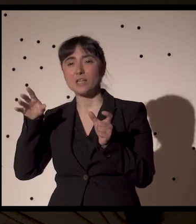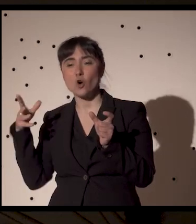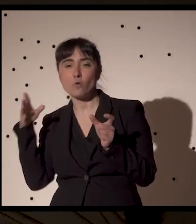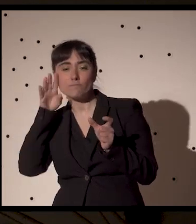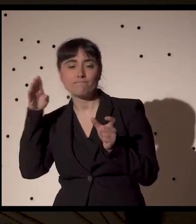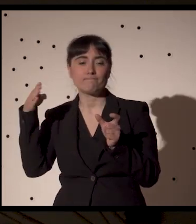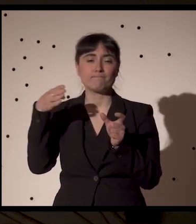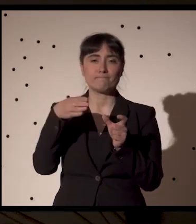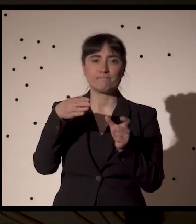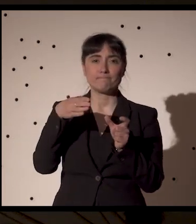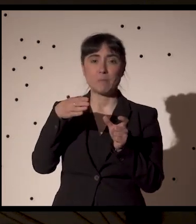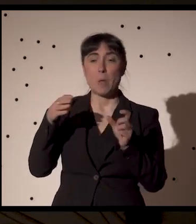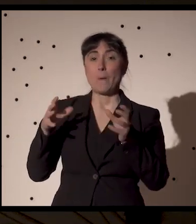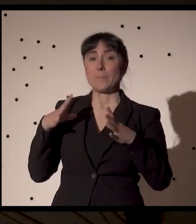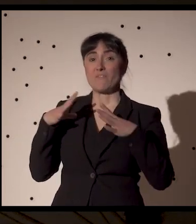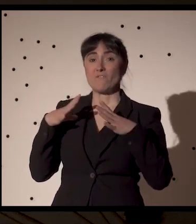performative